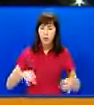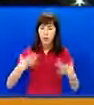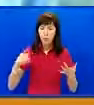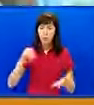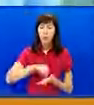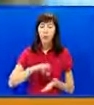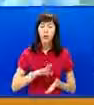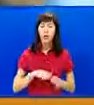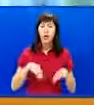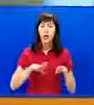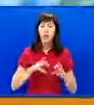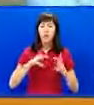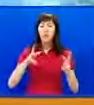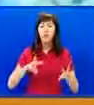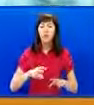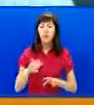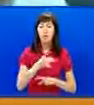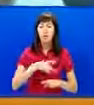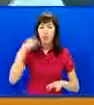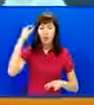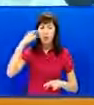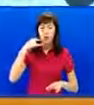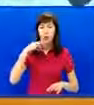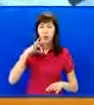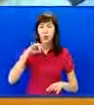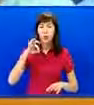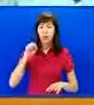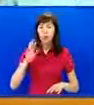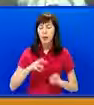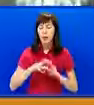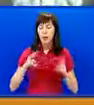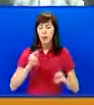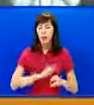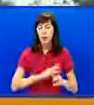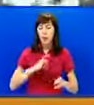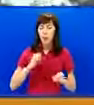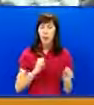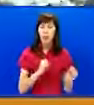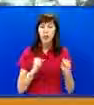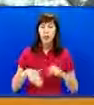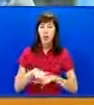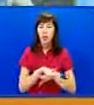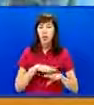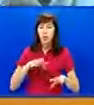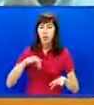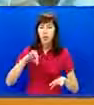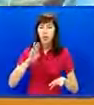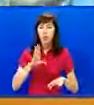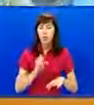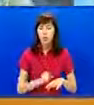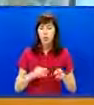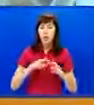приняли участие заместитель премьер-министра Республики Казахстан Ербулат Дусаев, министр труда и социальной защиты населения Тамара